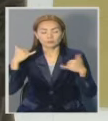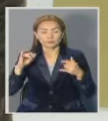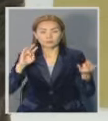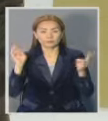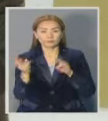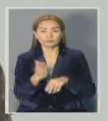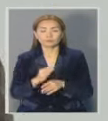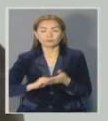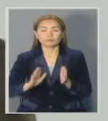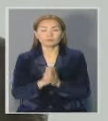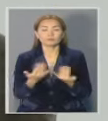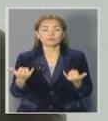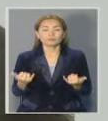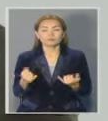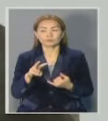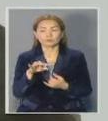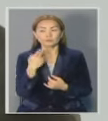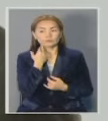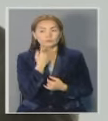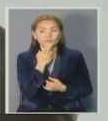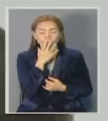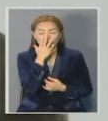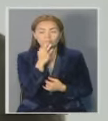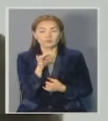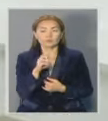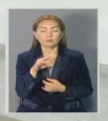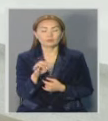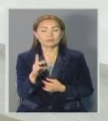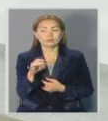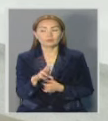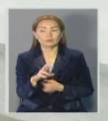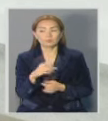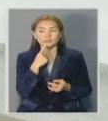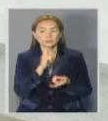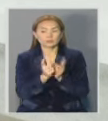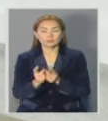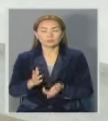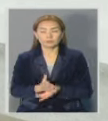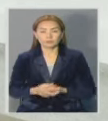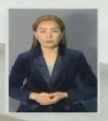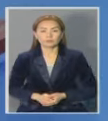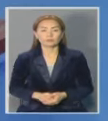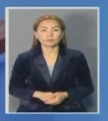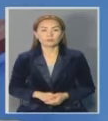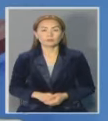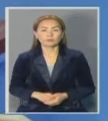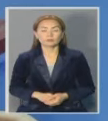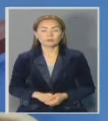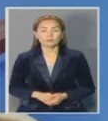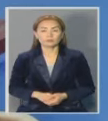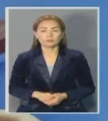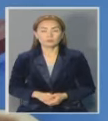қой туралы жазған кітабы неміс, ағылшын, француз, испан, итальян, португал тілдеріне аударылған. Жаңа бірнеше